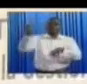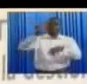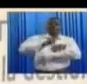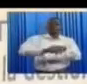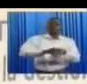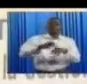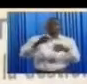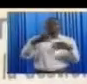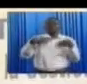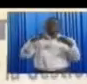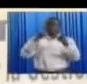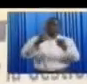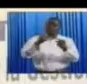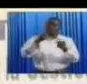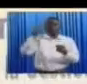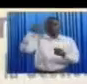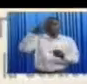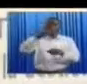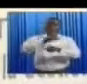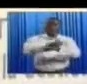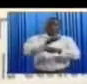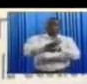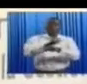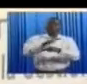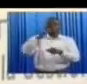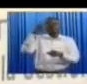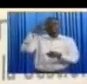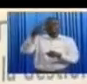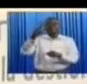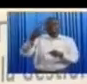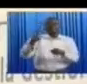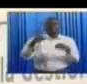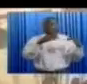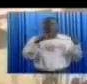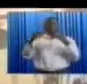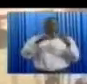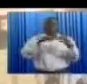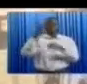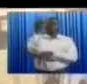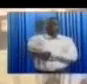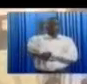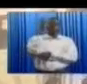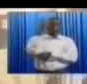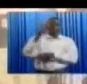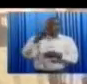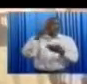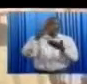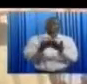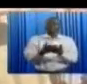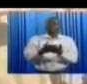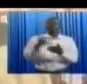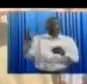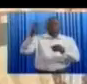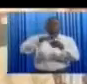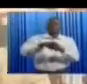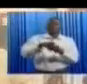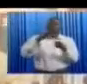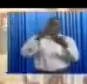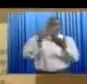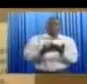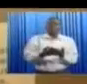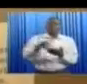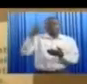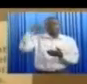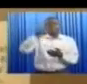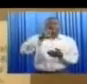œuvre efficace et efficiente des actions de lutte contre la désertification sur le terrain. Les bonnes pratiques sont nombreuses et c'est l'exemple du Compost